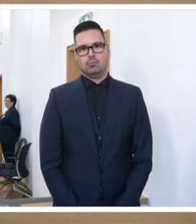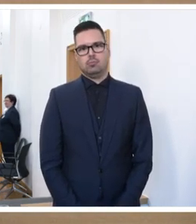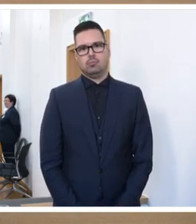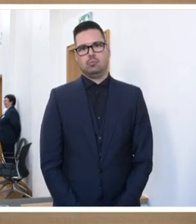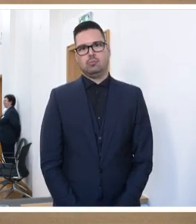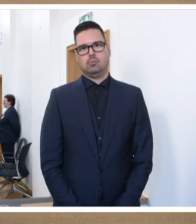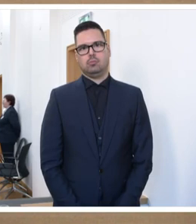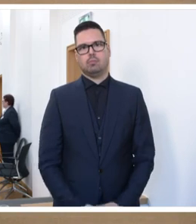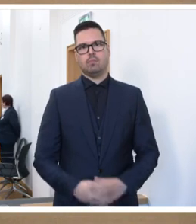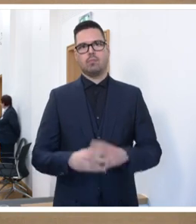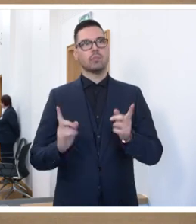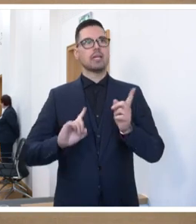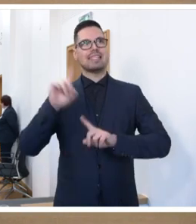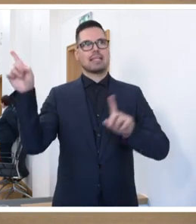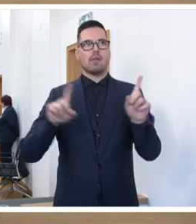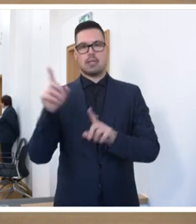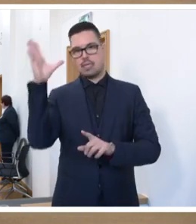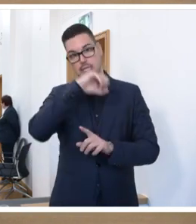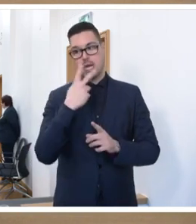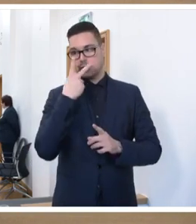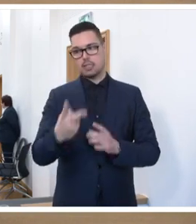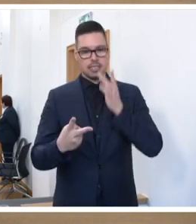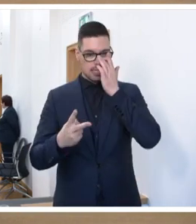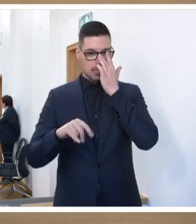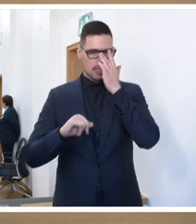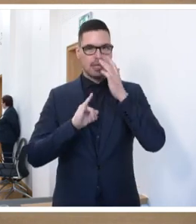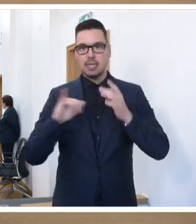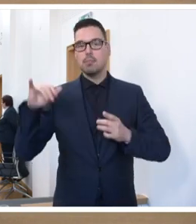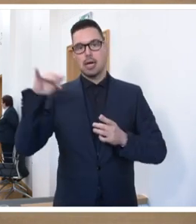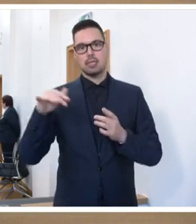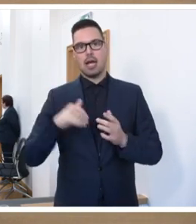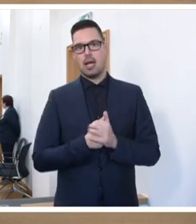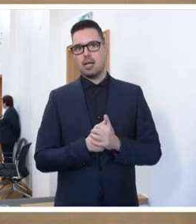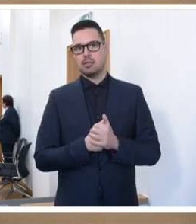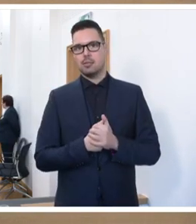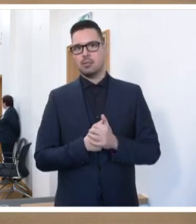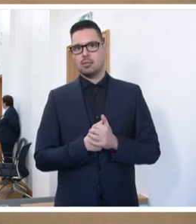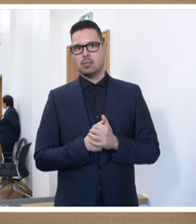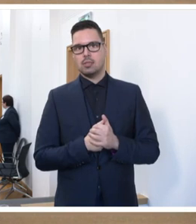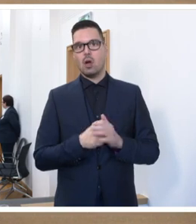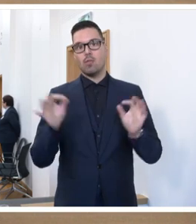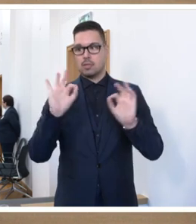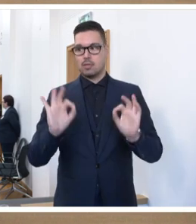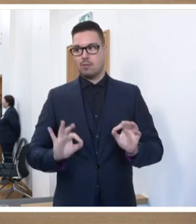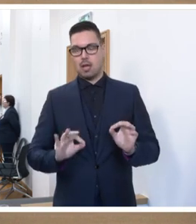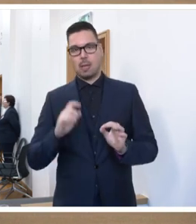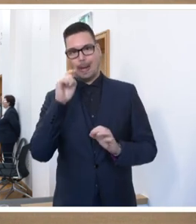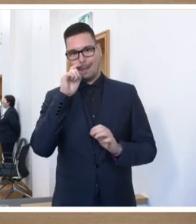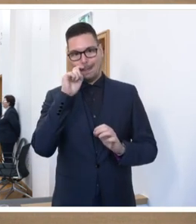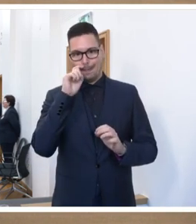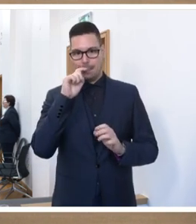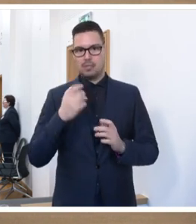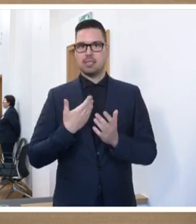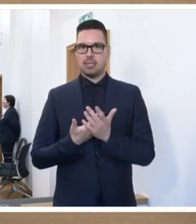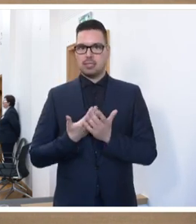Wir haben in der Silvesternacht gesehen, aber auch bei vielen anderen Anlässen, sie sind immer da, halten für uns den Kopf hin, auch wenn sie sich Gefahren aussetzen. Deshalb trage ich